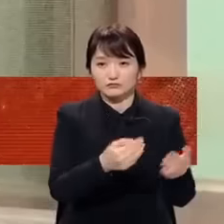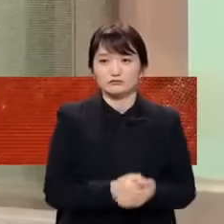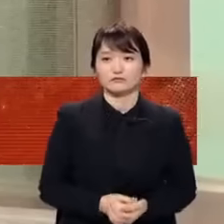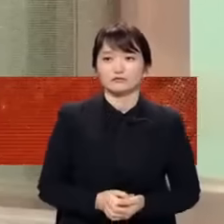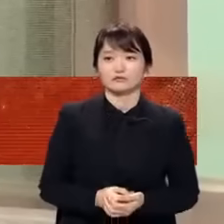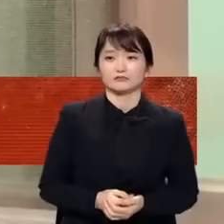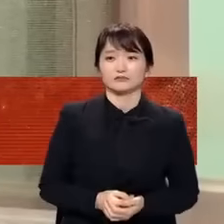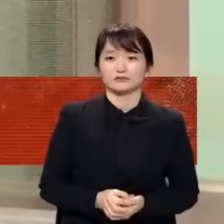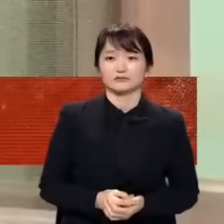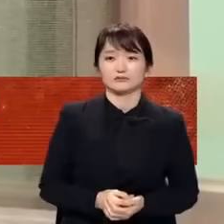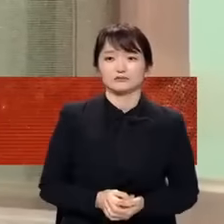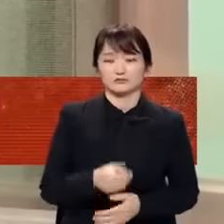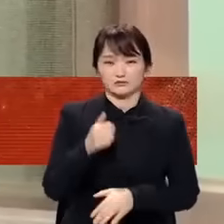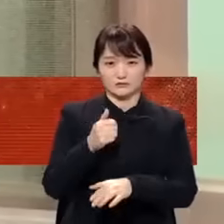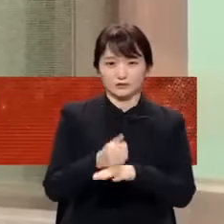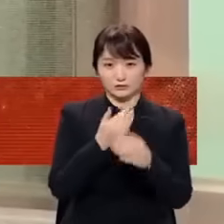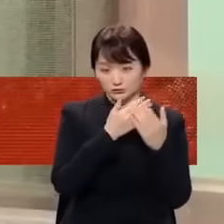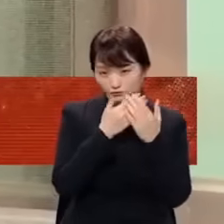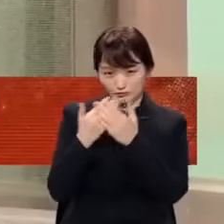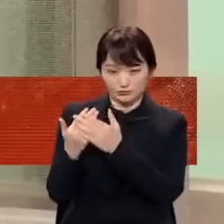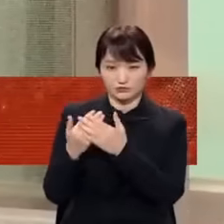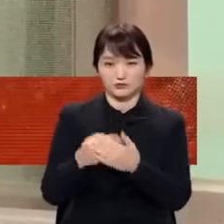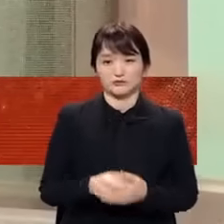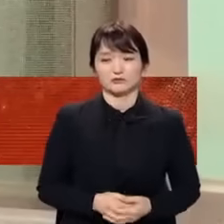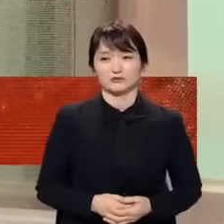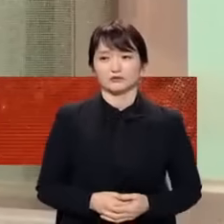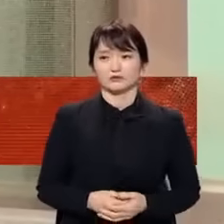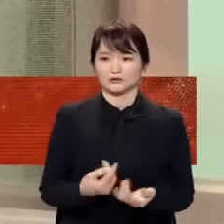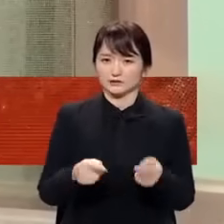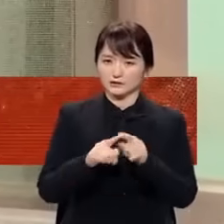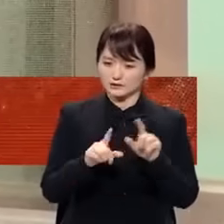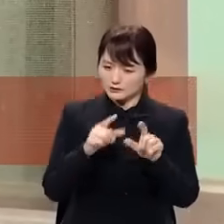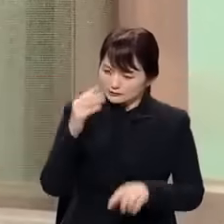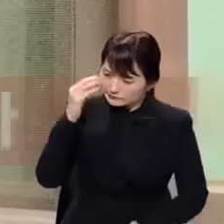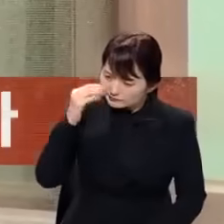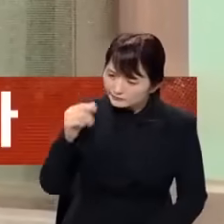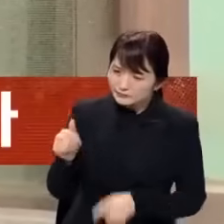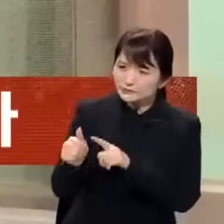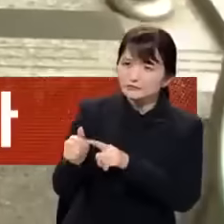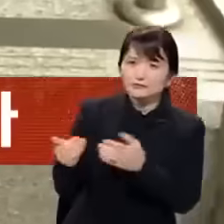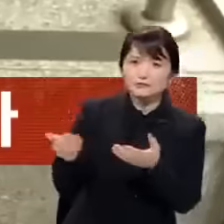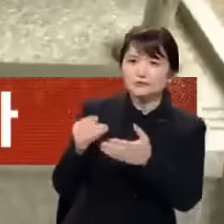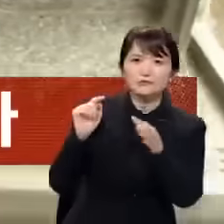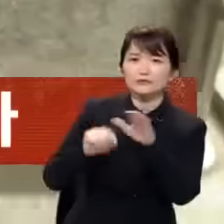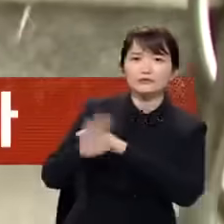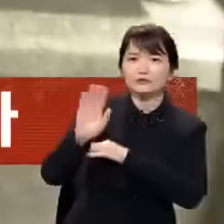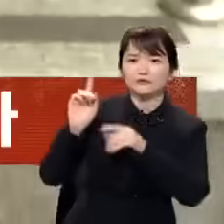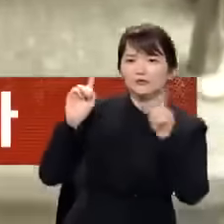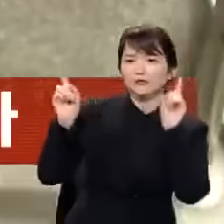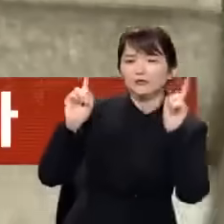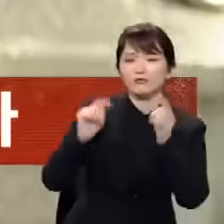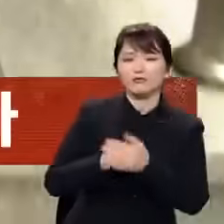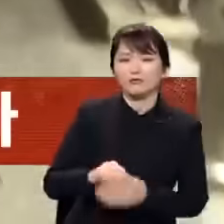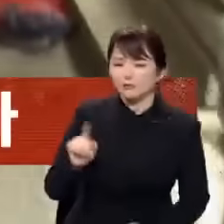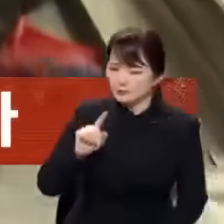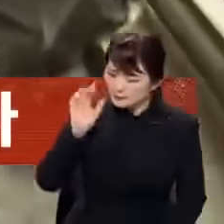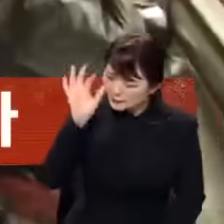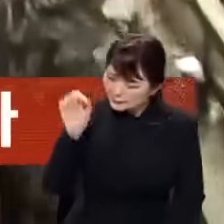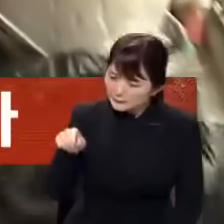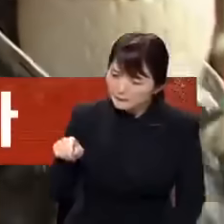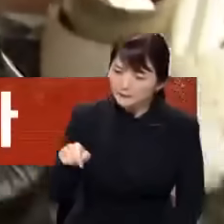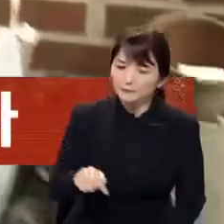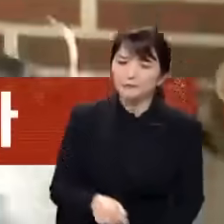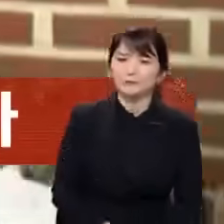살림을 합쳤는데 그 가이 살다 보니까 이상한 거예요 남편이 일하러 나가질 않아요 그리고 아무리 봐도